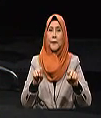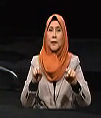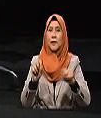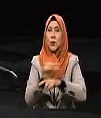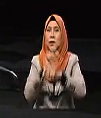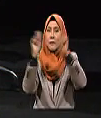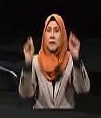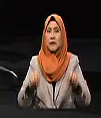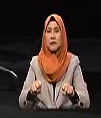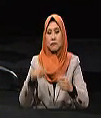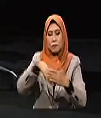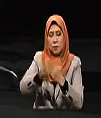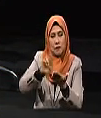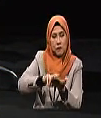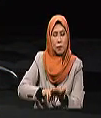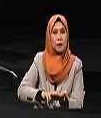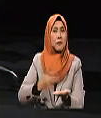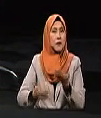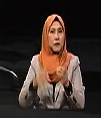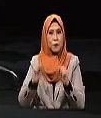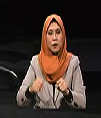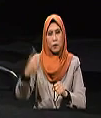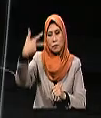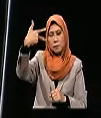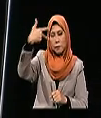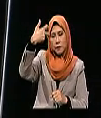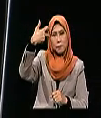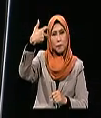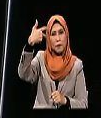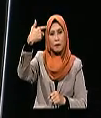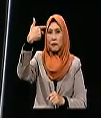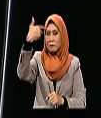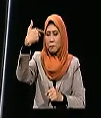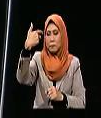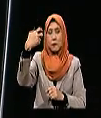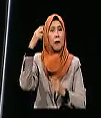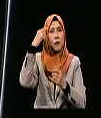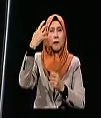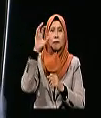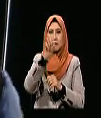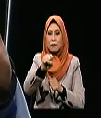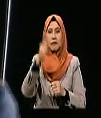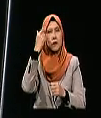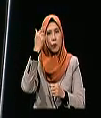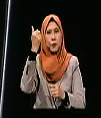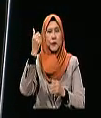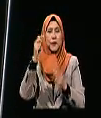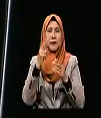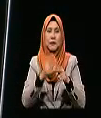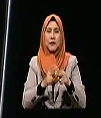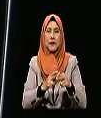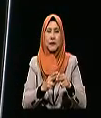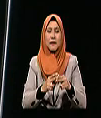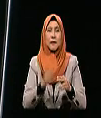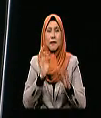pakai macam kamera yang boleh kita macam kamera. Trace, Boleh trace lah. Kalau ini hak senarai kita kata 1,000 orang.